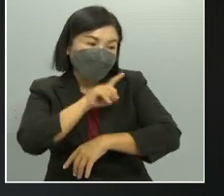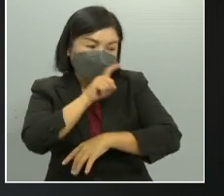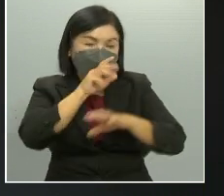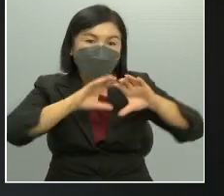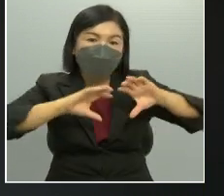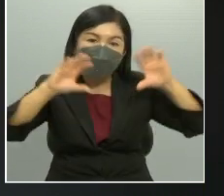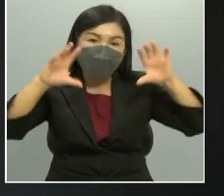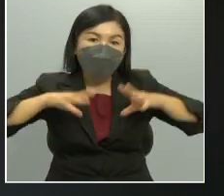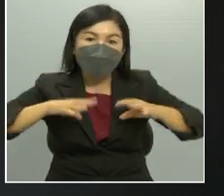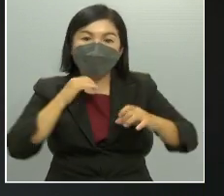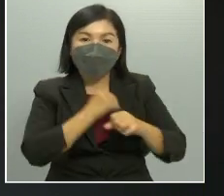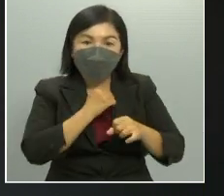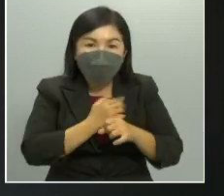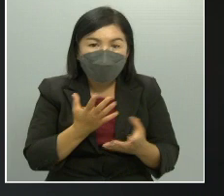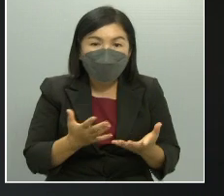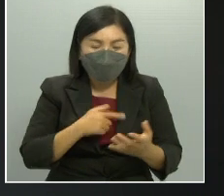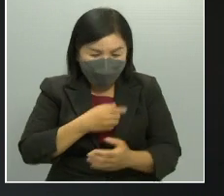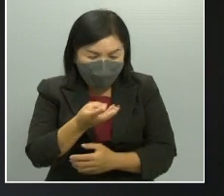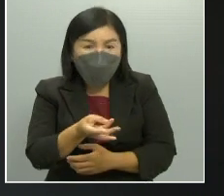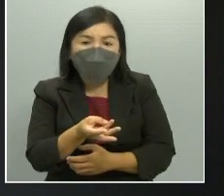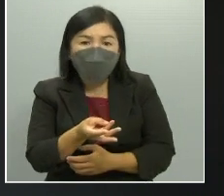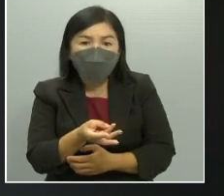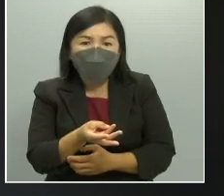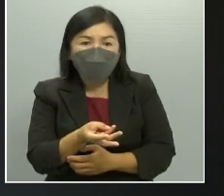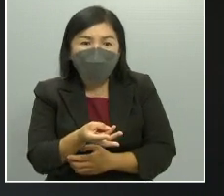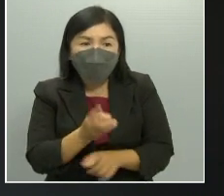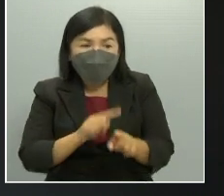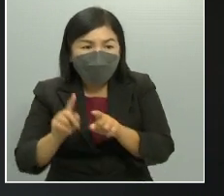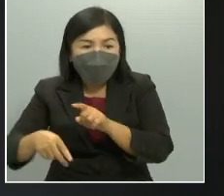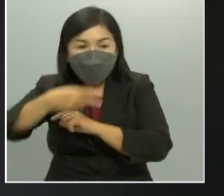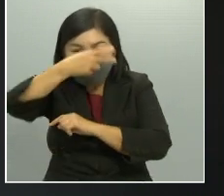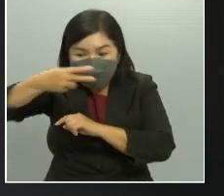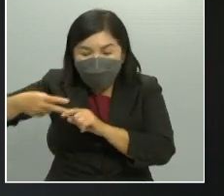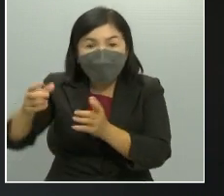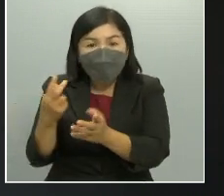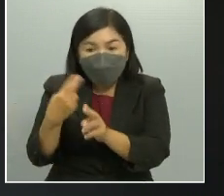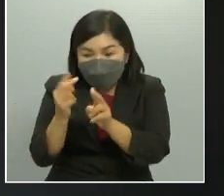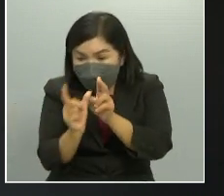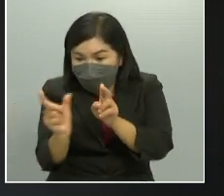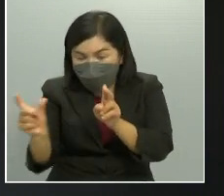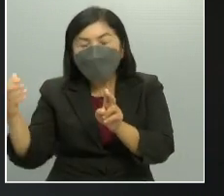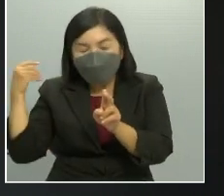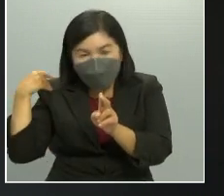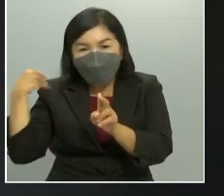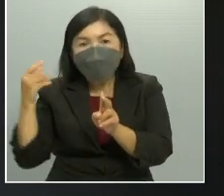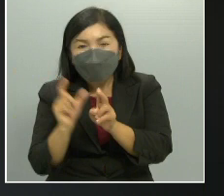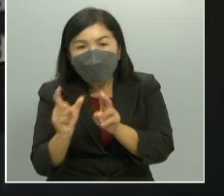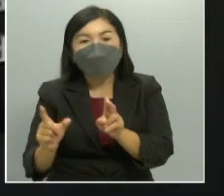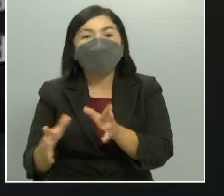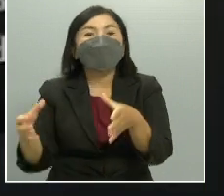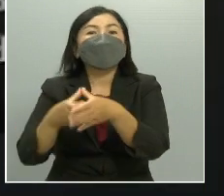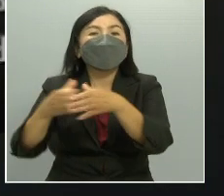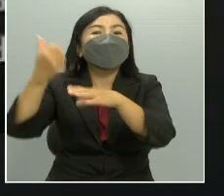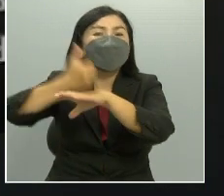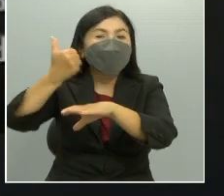เดี๋ยวเกรงว่าคนอื่นเขาจะน้อยใจนะมีแต่ข้างล่างชื่อก็เยอะอยู่นะคะนำทัพโดยแล้ว